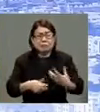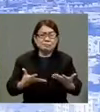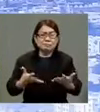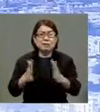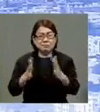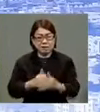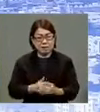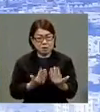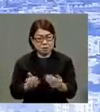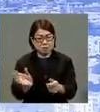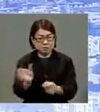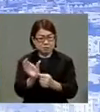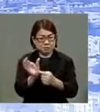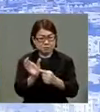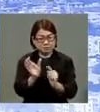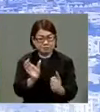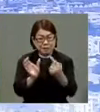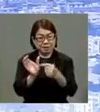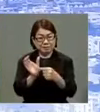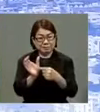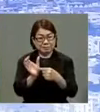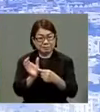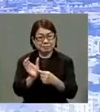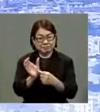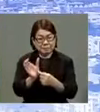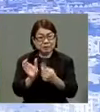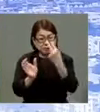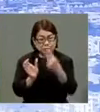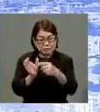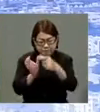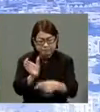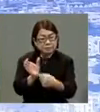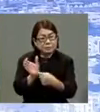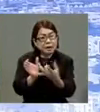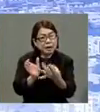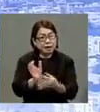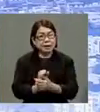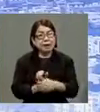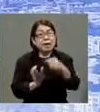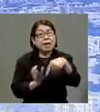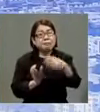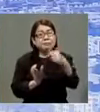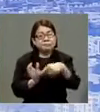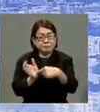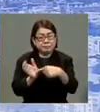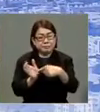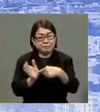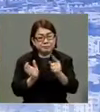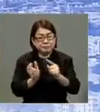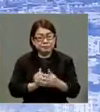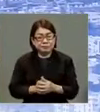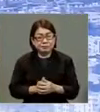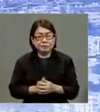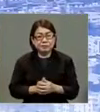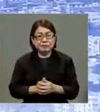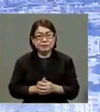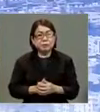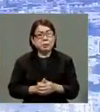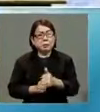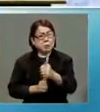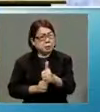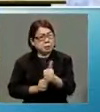าให้ดูอีกทีนึงนะครับว่าตอนนี้ก็มีแอปพลิเคชันอันนี้ก็ได้รับความสนใจ